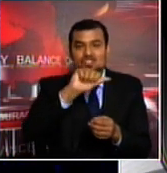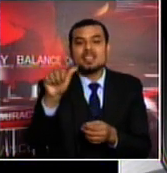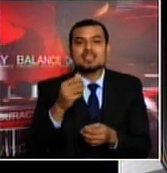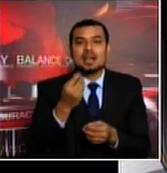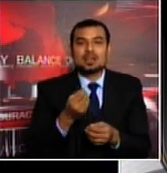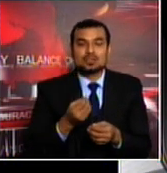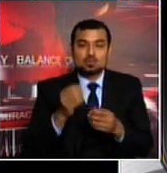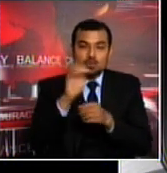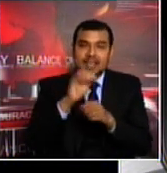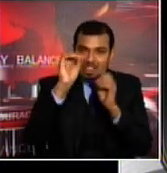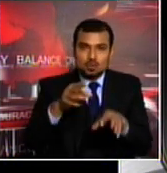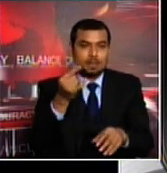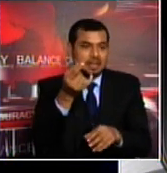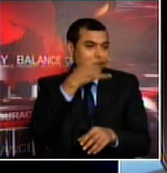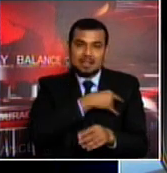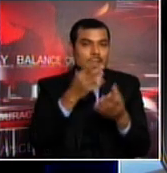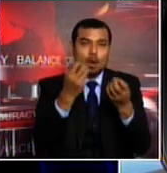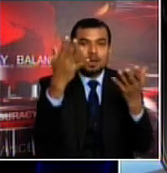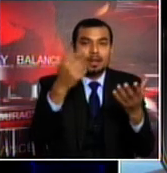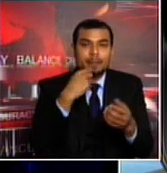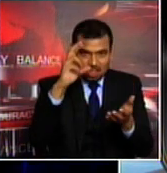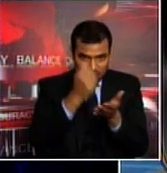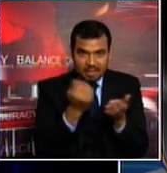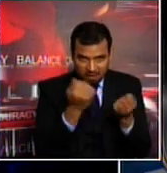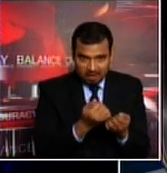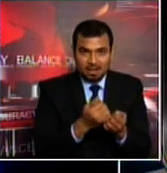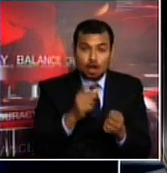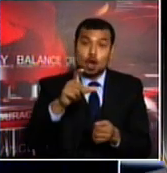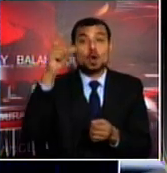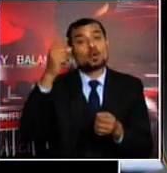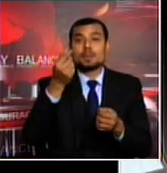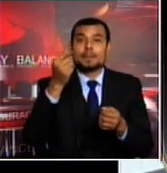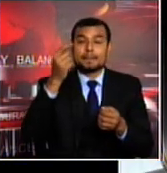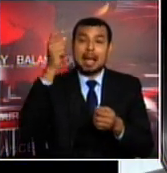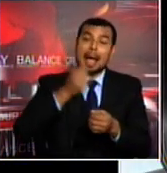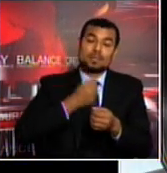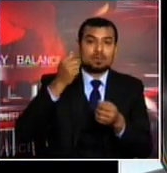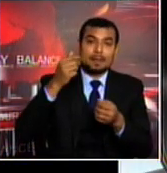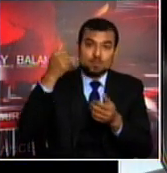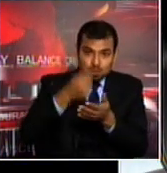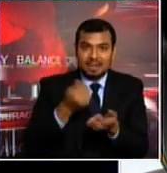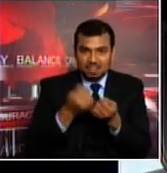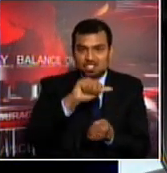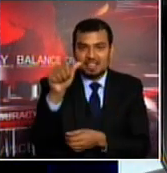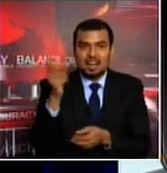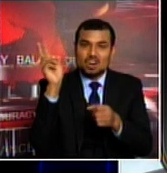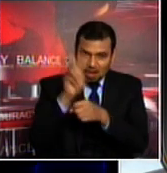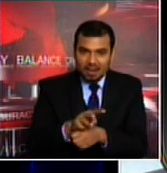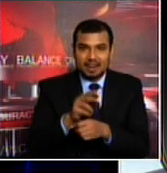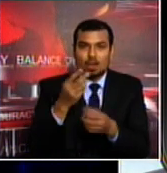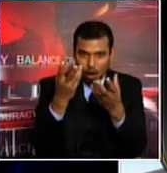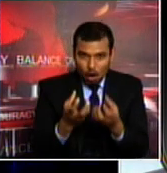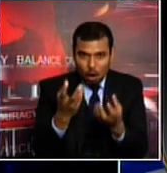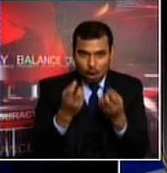नाफा कमाउँदैन भनेर दर्ता गर्ने अनि करोडौँ पुस्तालाई पुग्ने गरी जनतालाई ठगी र दुःख दिई कमाउने बल्ल ठिक